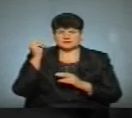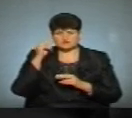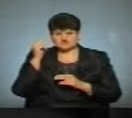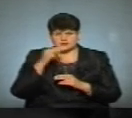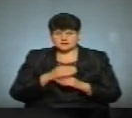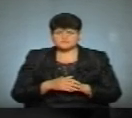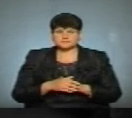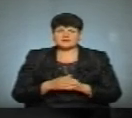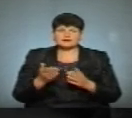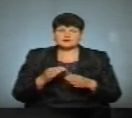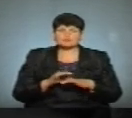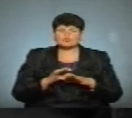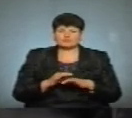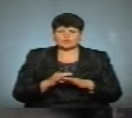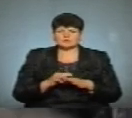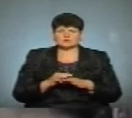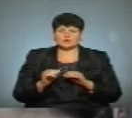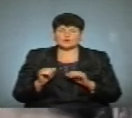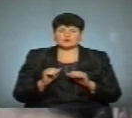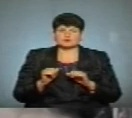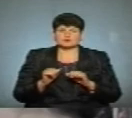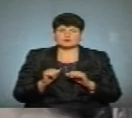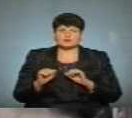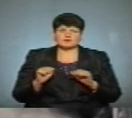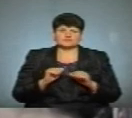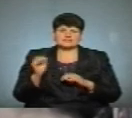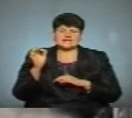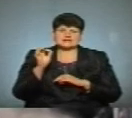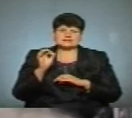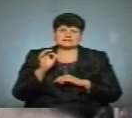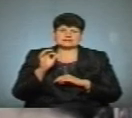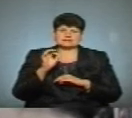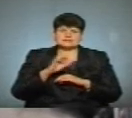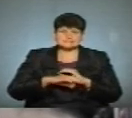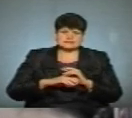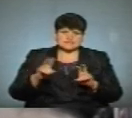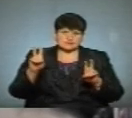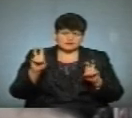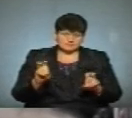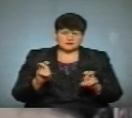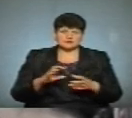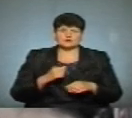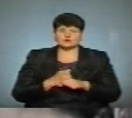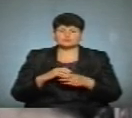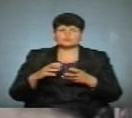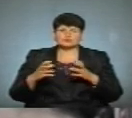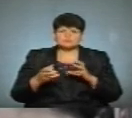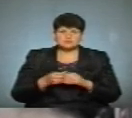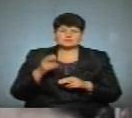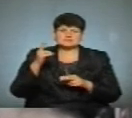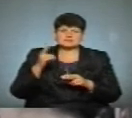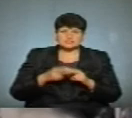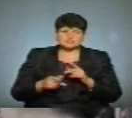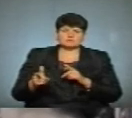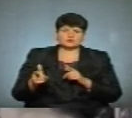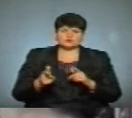частиною, які проводило оперативне командування «Захід». Завдяки цим навчанням підводиться підсумок і закінчення